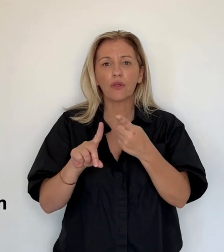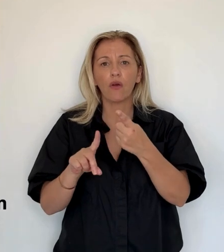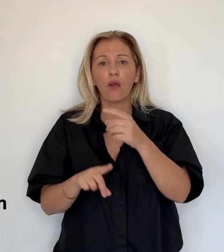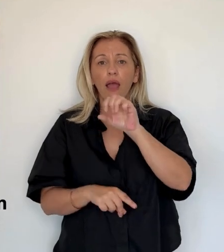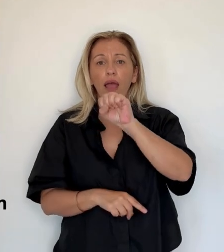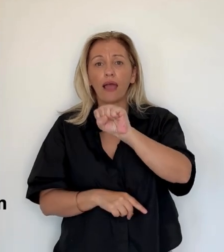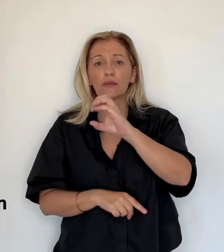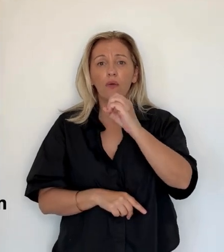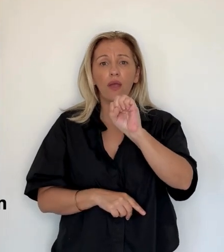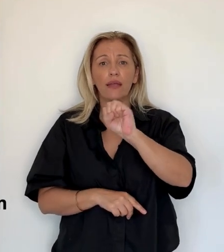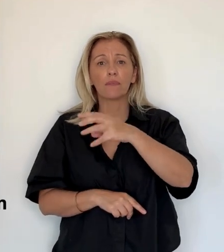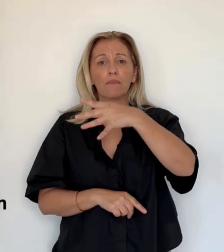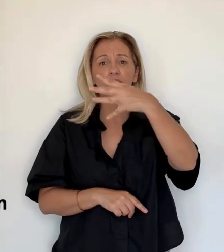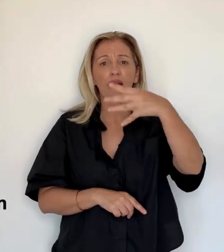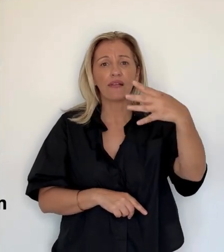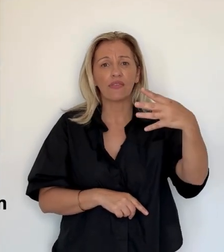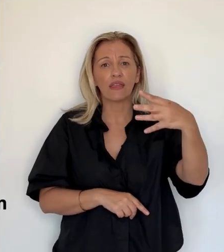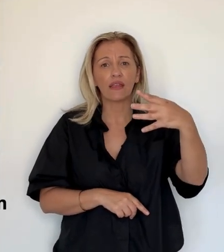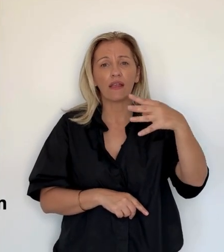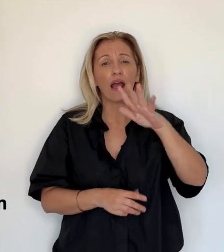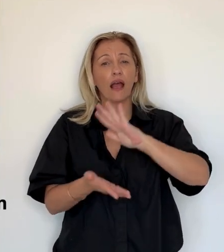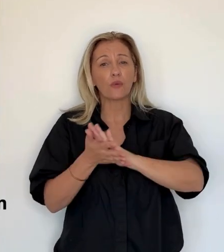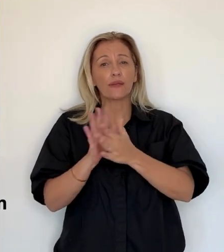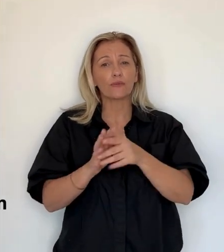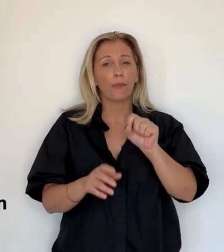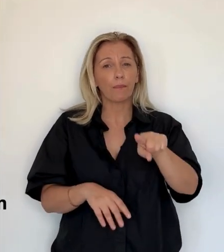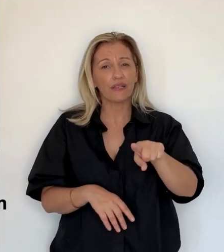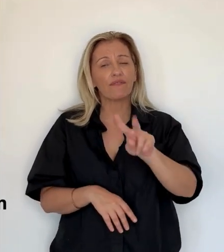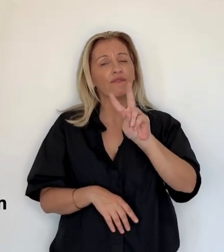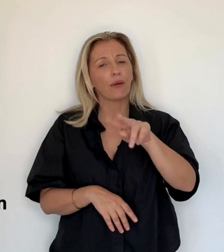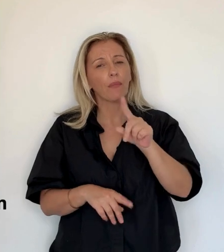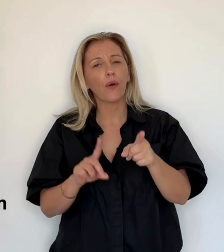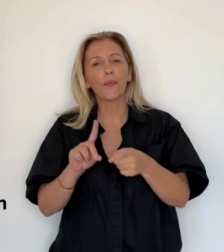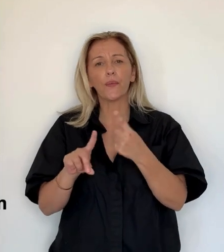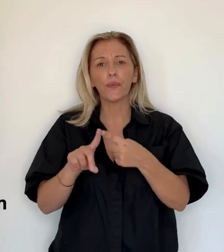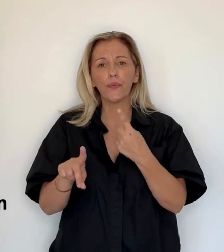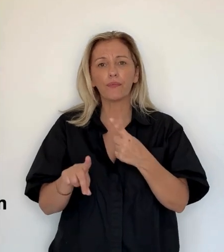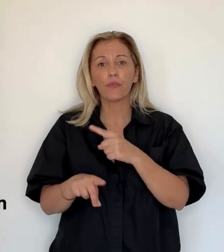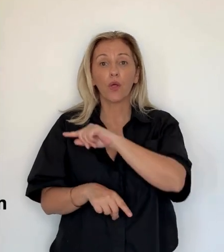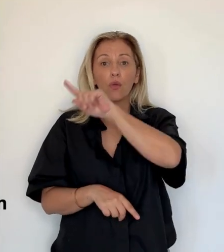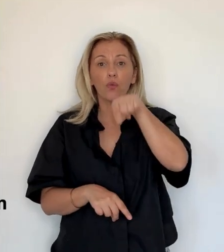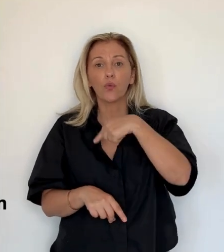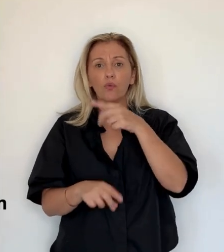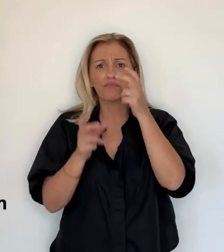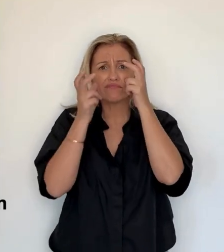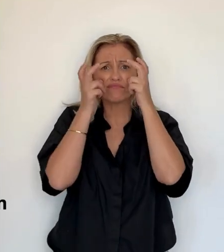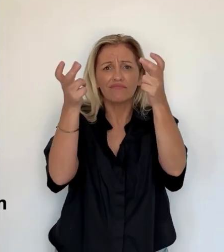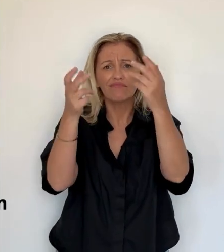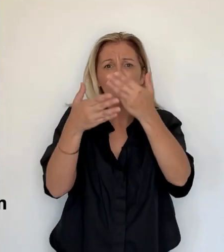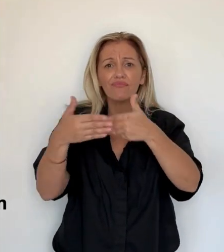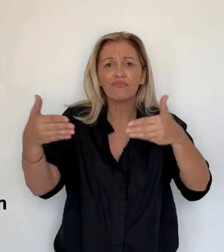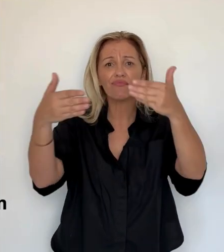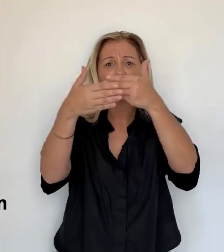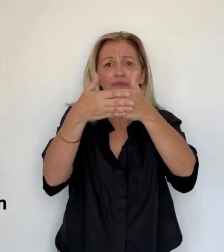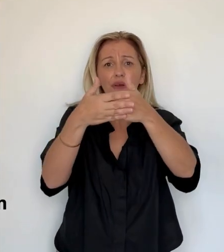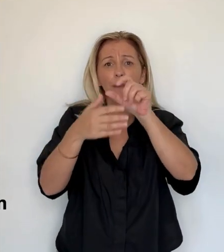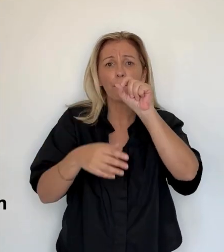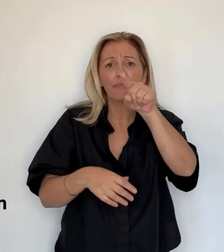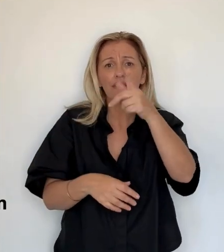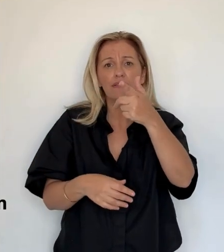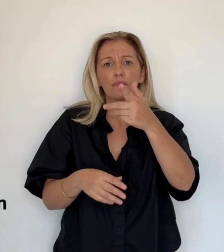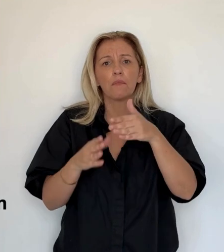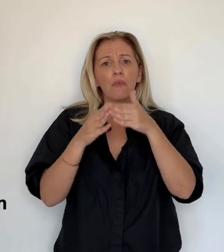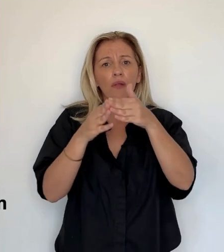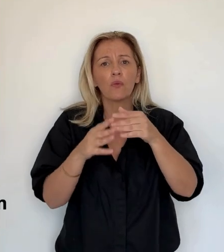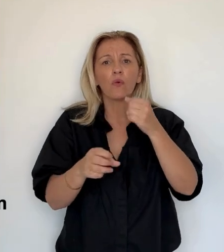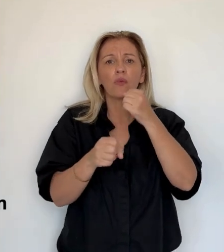qu'on a pu voir à l'écran. Donc il est important pour nous de dire que c'est une association essentielle. On est plein d'admiration quand